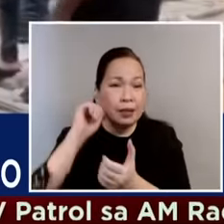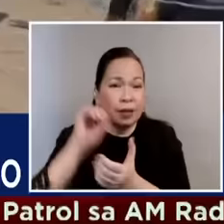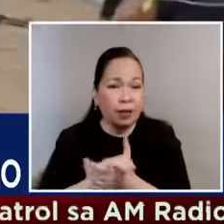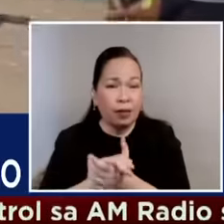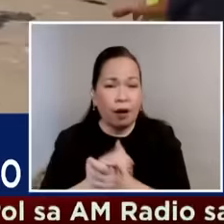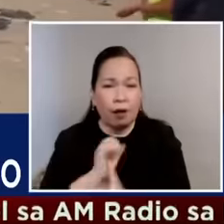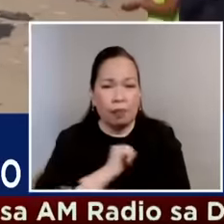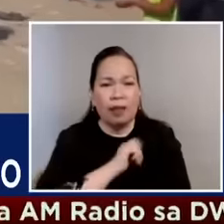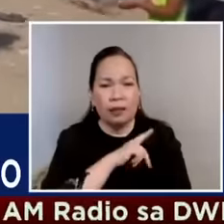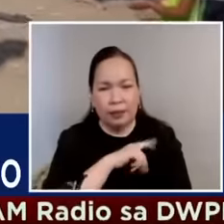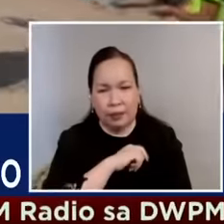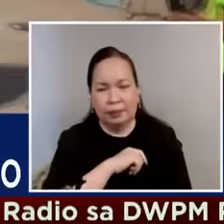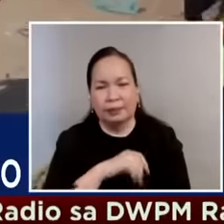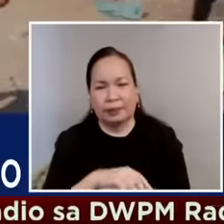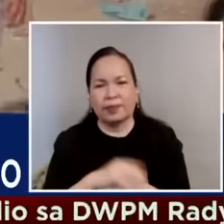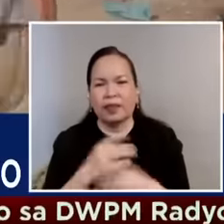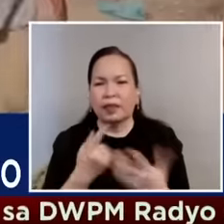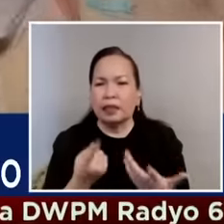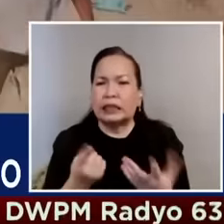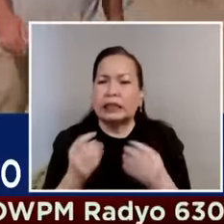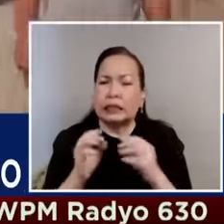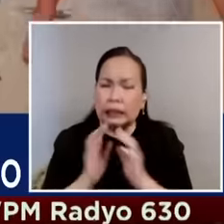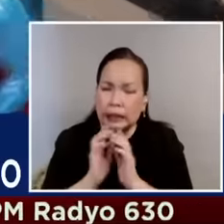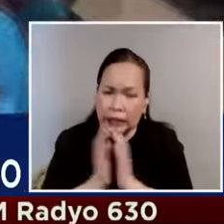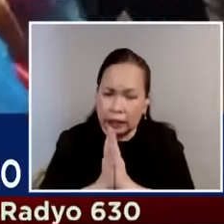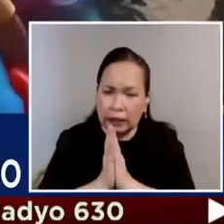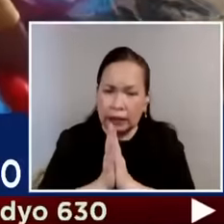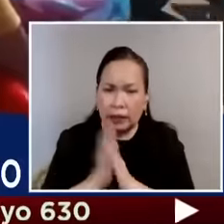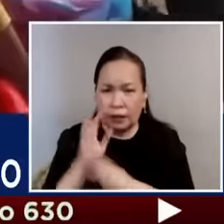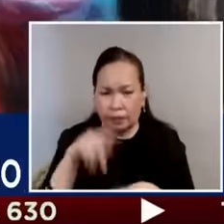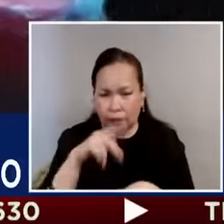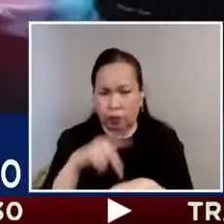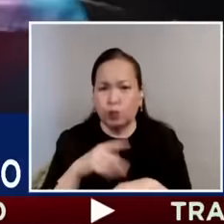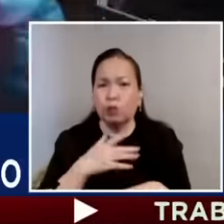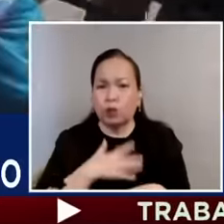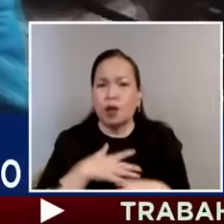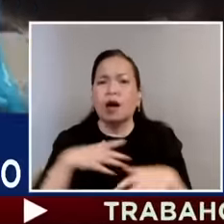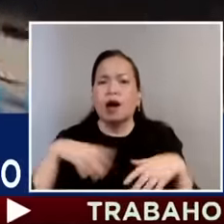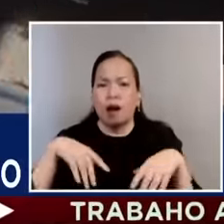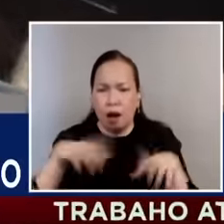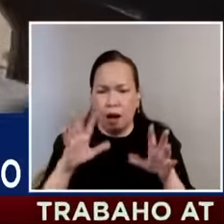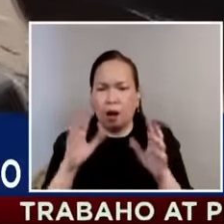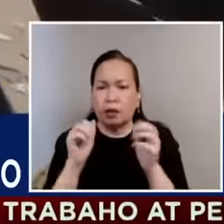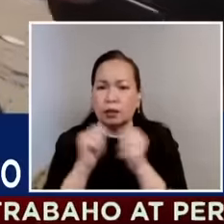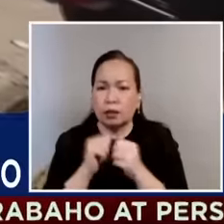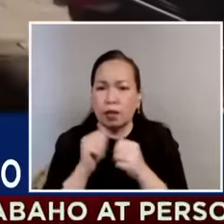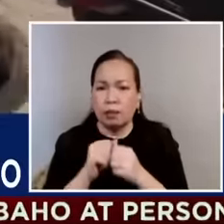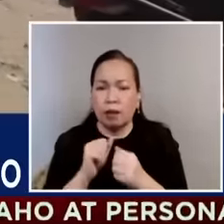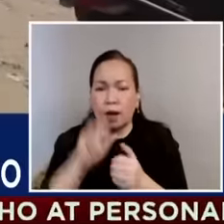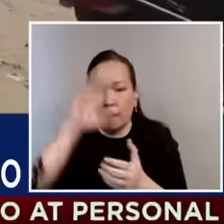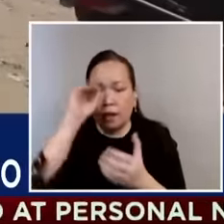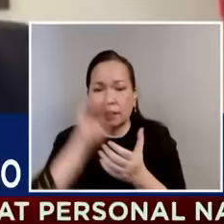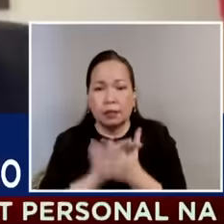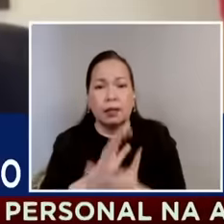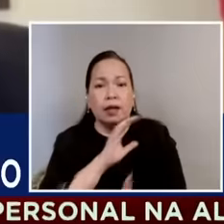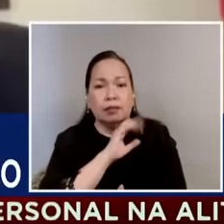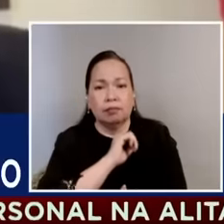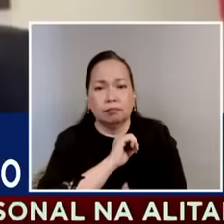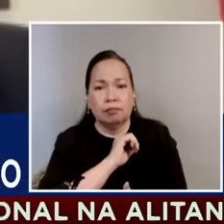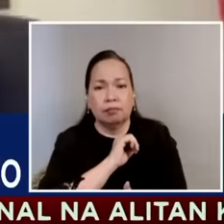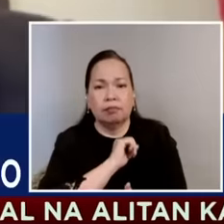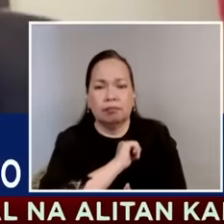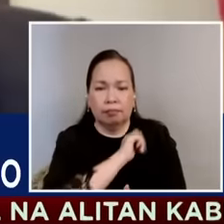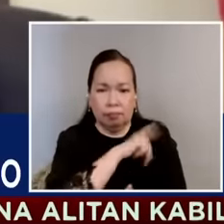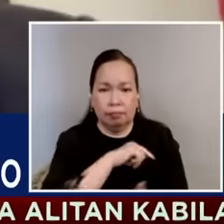Palestino. Kaya nakikiusap ang Pilipinas na payagan na ring sumama ang Palestinian spouses. Our